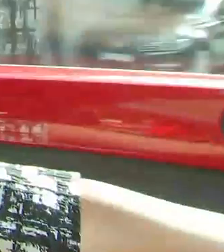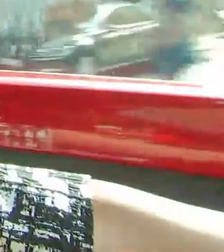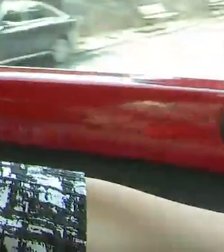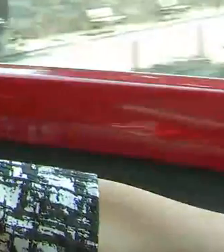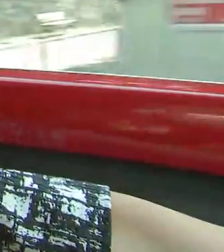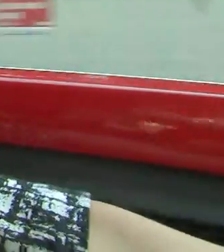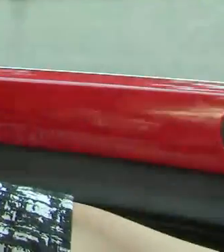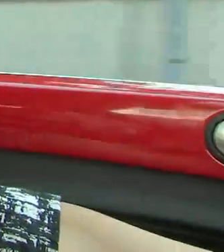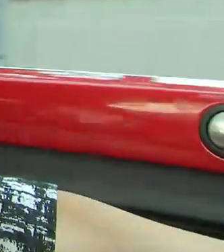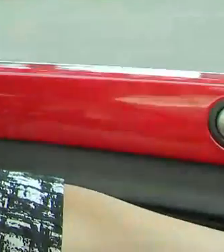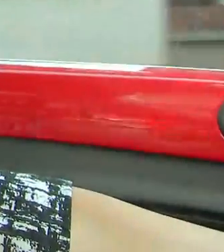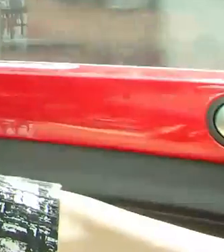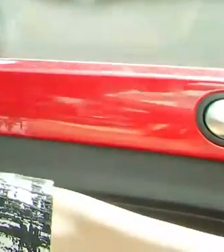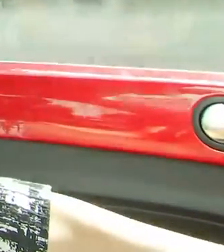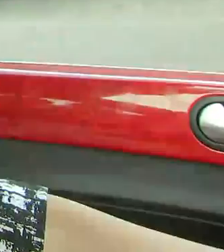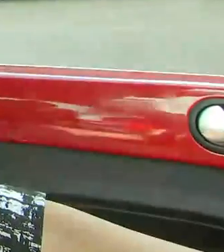gülüyor.